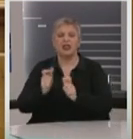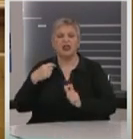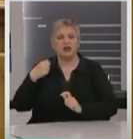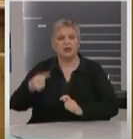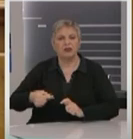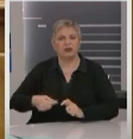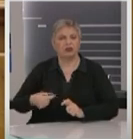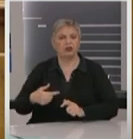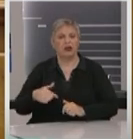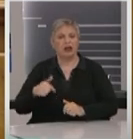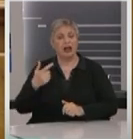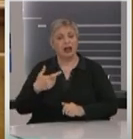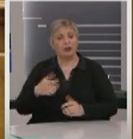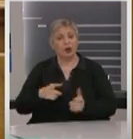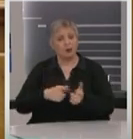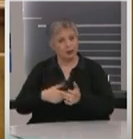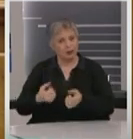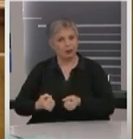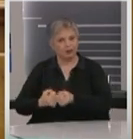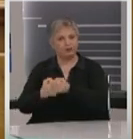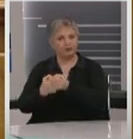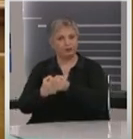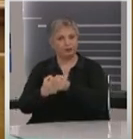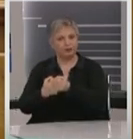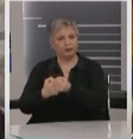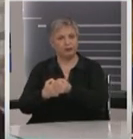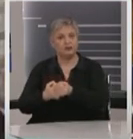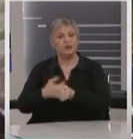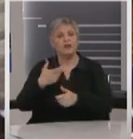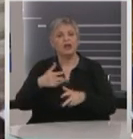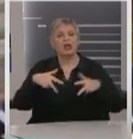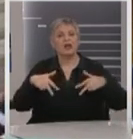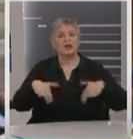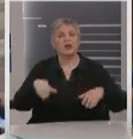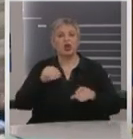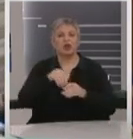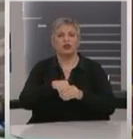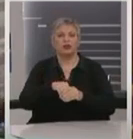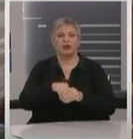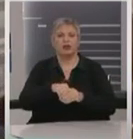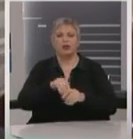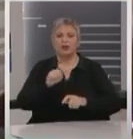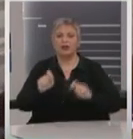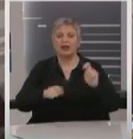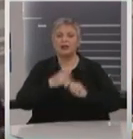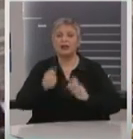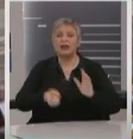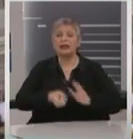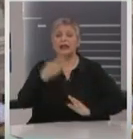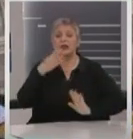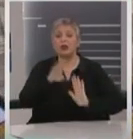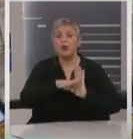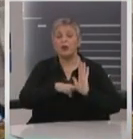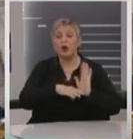ενίσχυση των Δήμων δημιουργήσαμε με το Υπουργείο Εσωτερικών ένα νέο χρηματοδοτικό πρόγραμμα